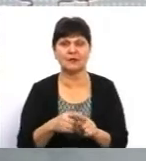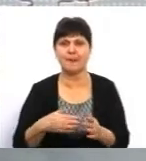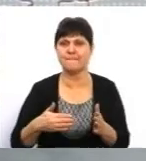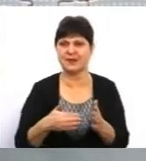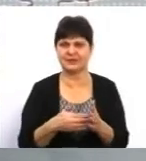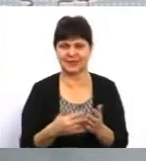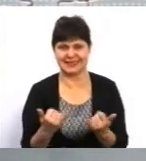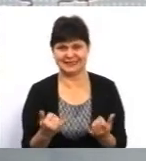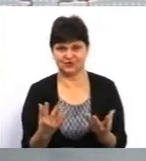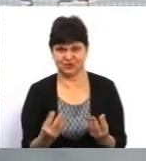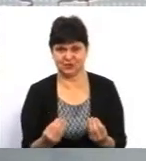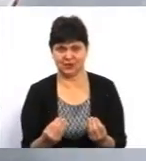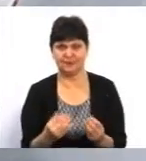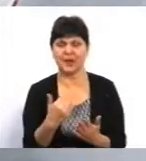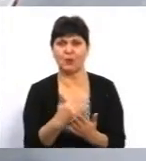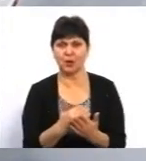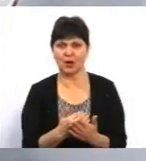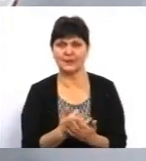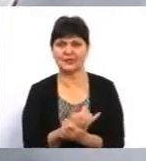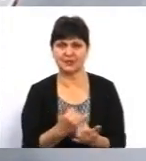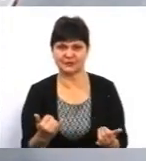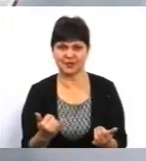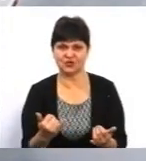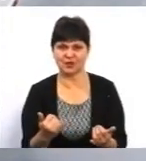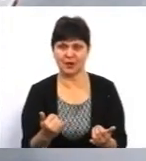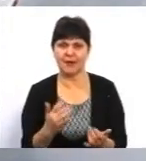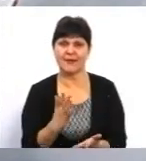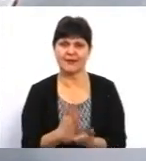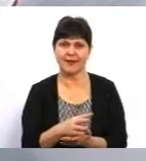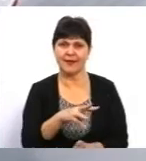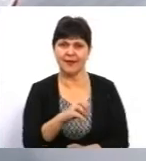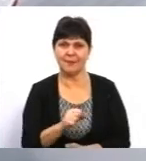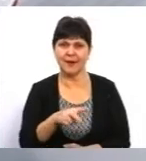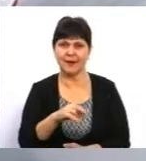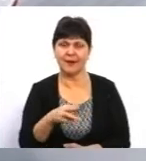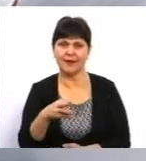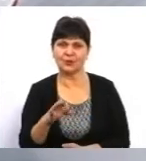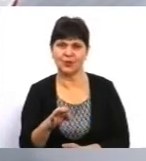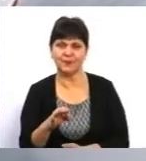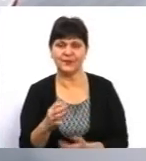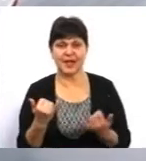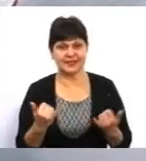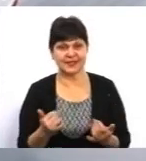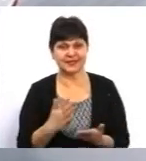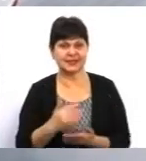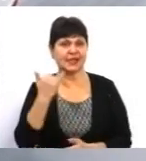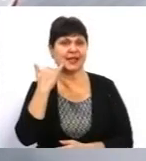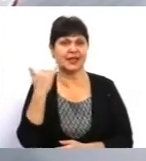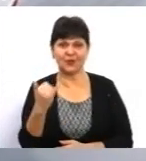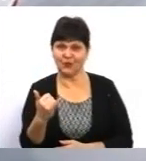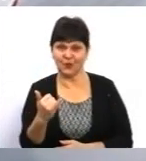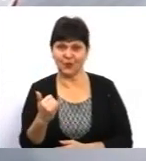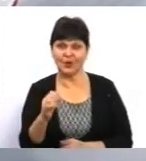програмному забезпеченні «Е-малятко». Ми маємо телефонний дзвіночок, давайте почуємо нашого телеглядача. Доброго вечора, ми